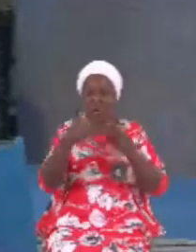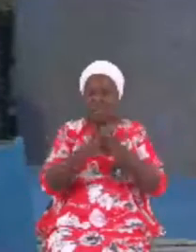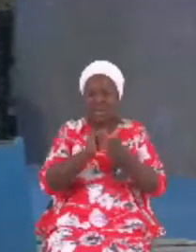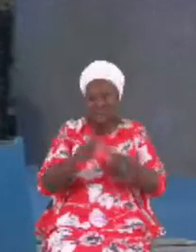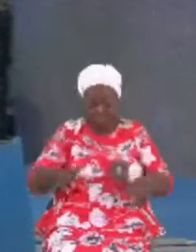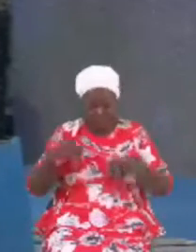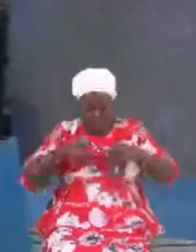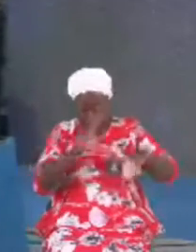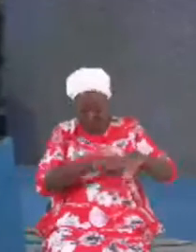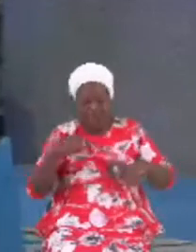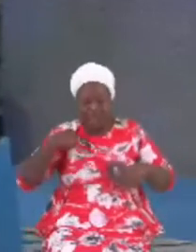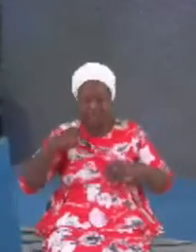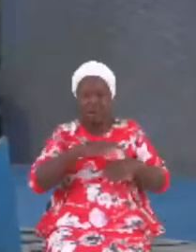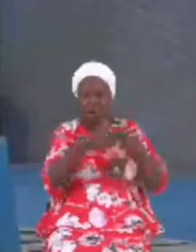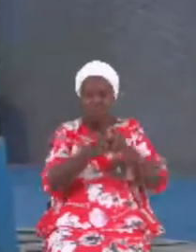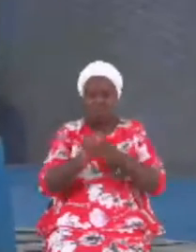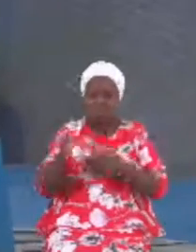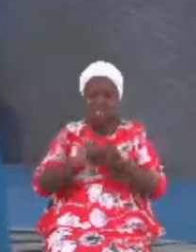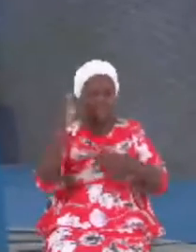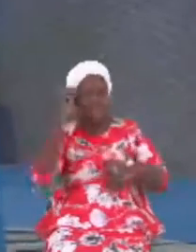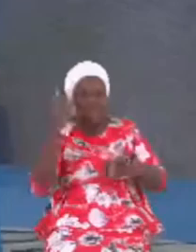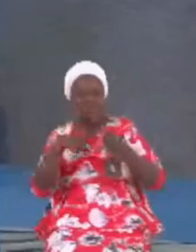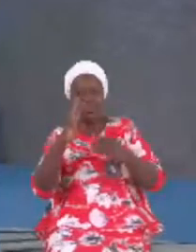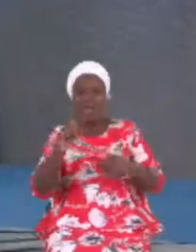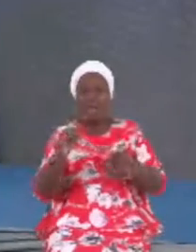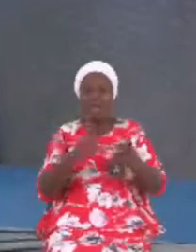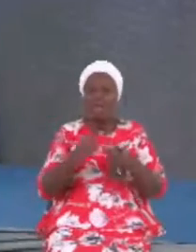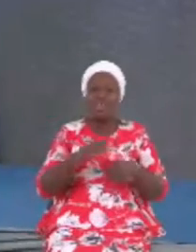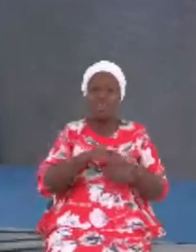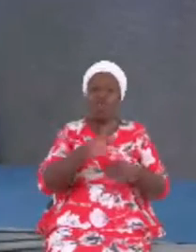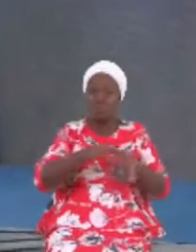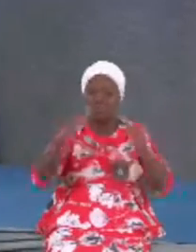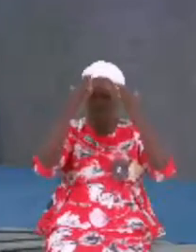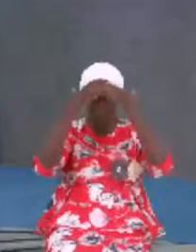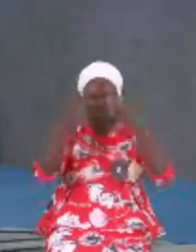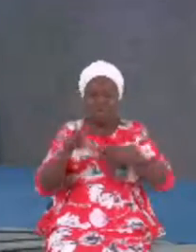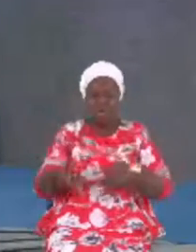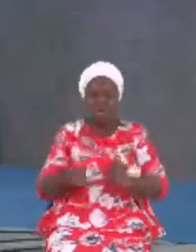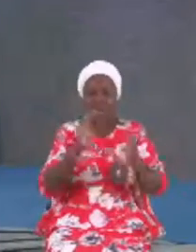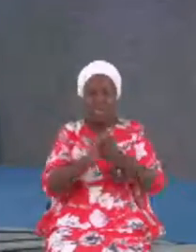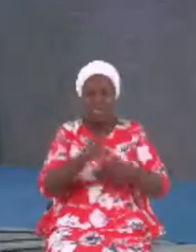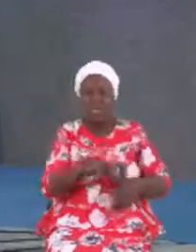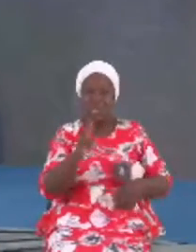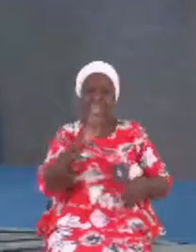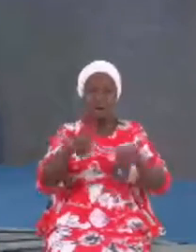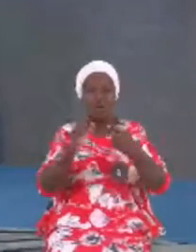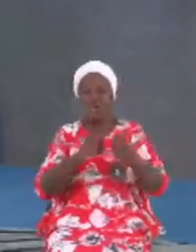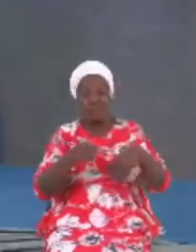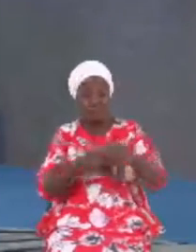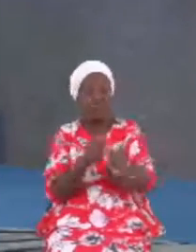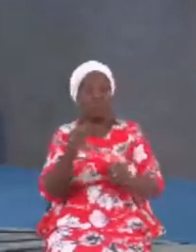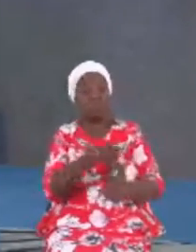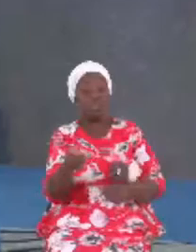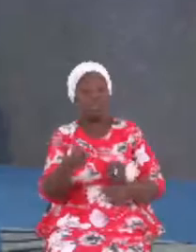qu'ils lisent et ce qu'ils entendent d'eux sur les médias sociaux. Ils ne connaissent pas la direction dans laquelle ils marchent et ils les suivent.